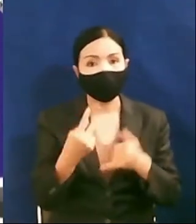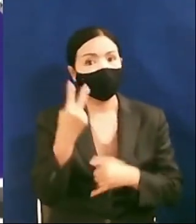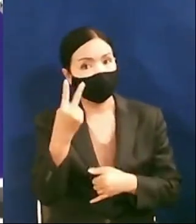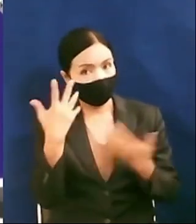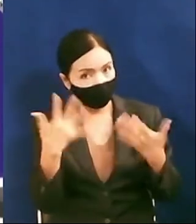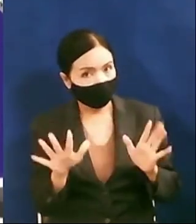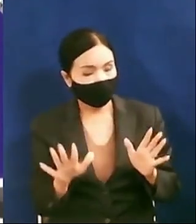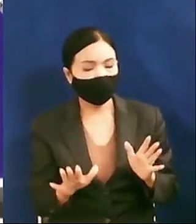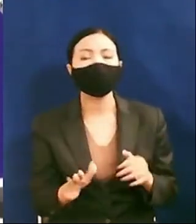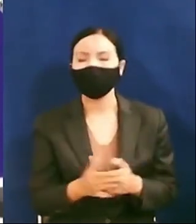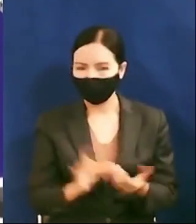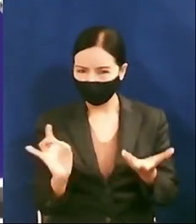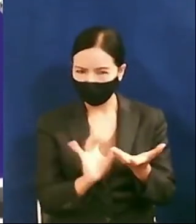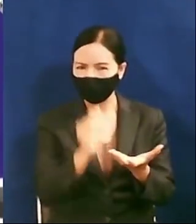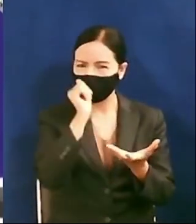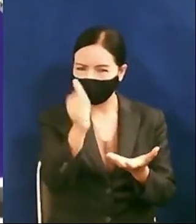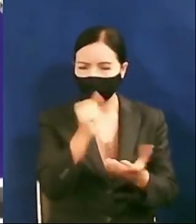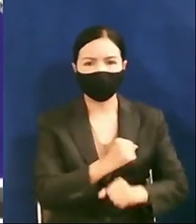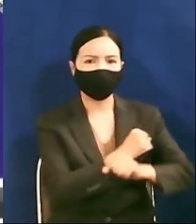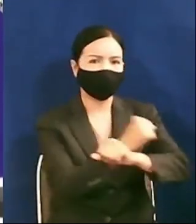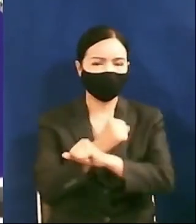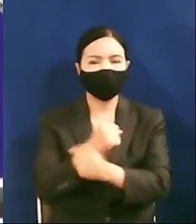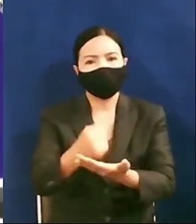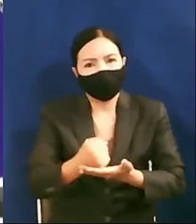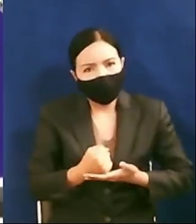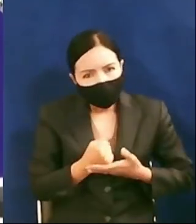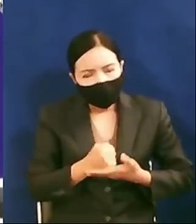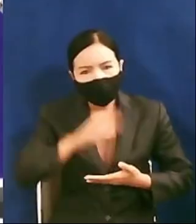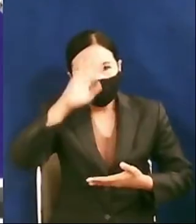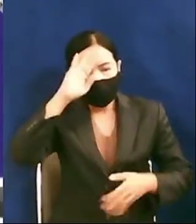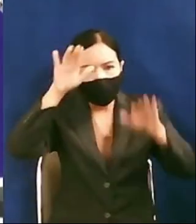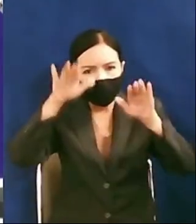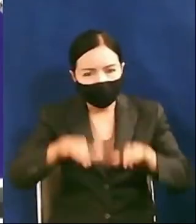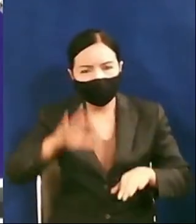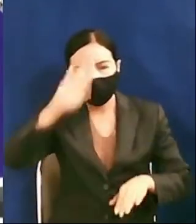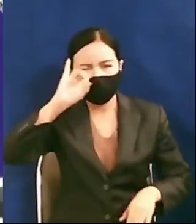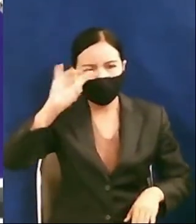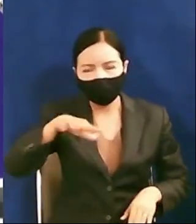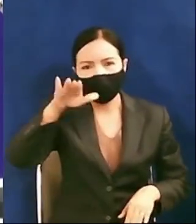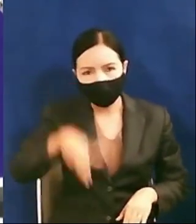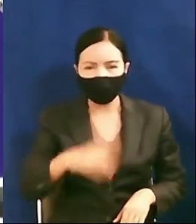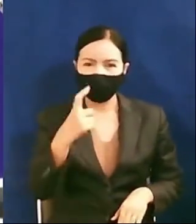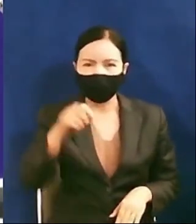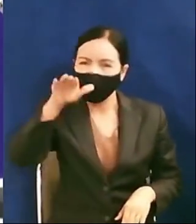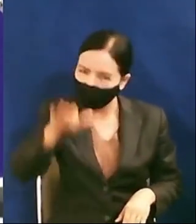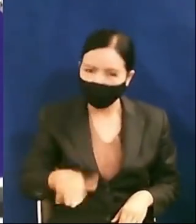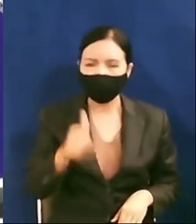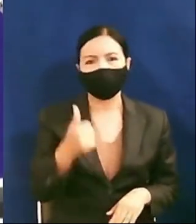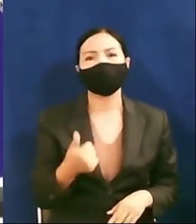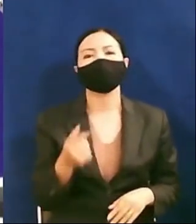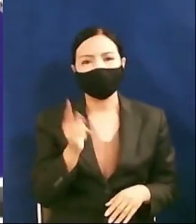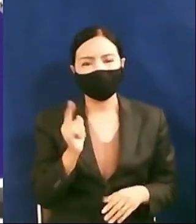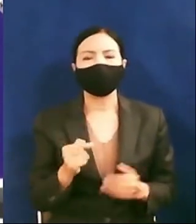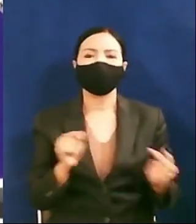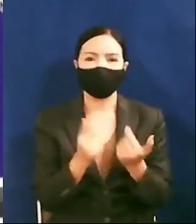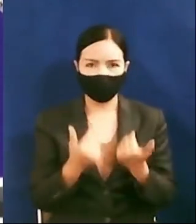2เข็มก็มีประสิทธิผลต่อช่วยเราลดการป่วยรุนแรงและการเสียชีวิตที่เกิดขึ้นอยู่ในขณะ